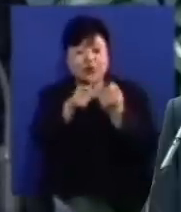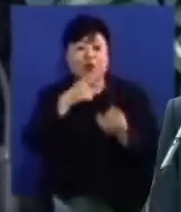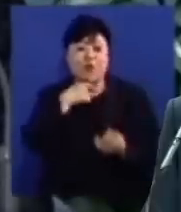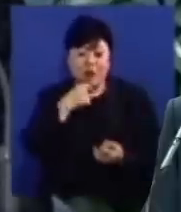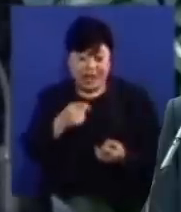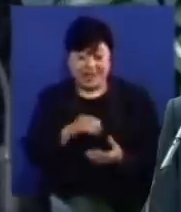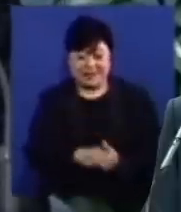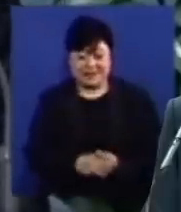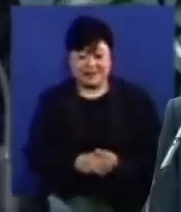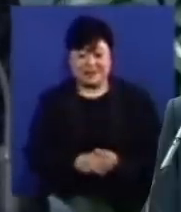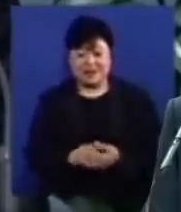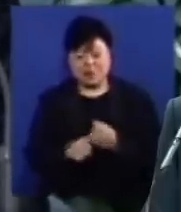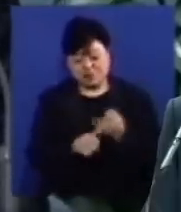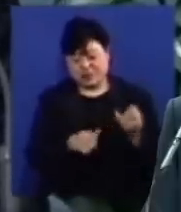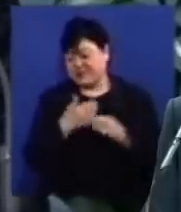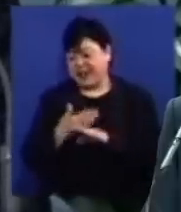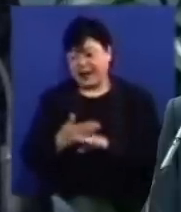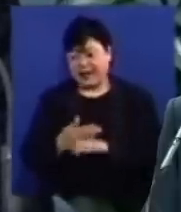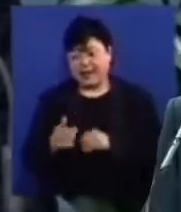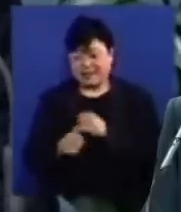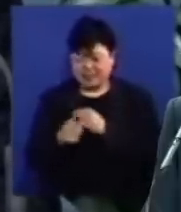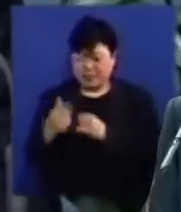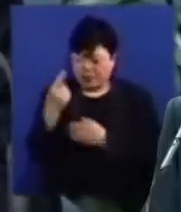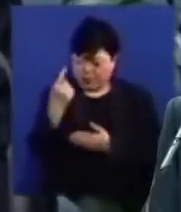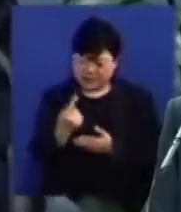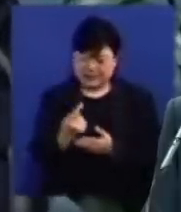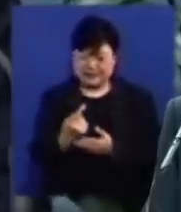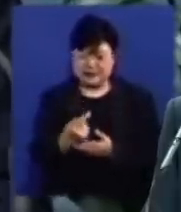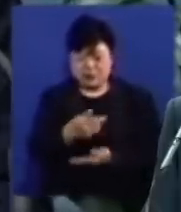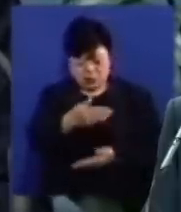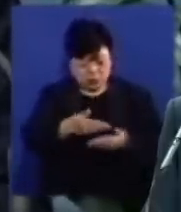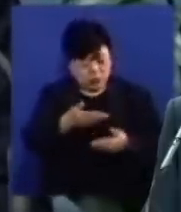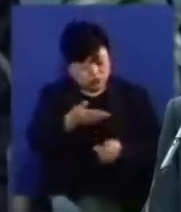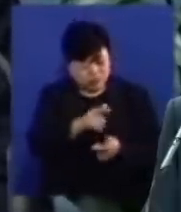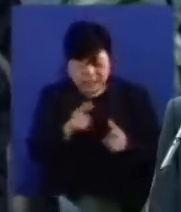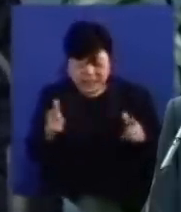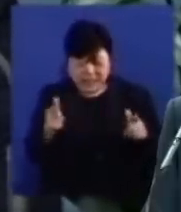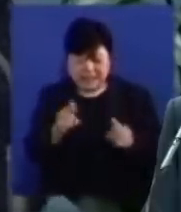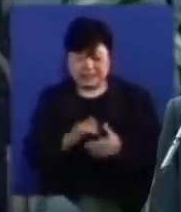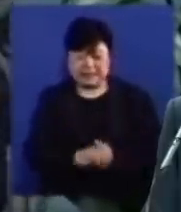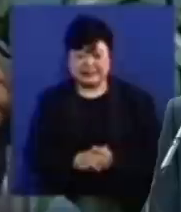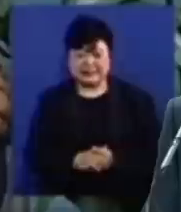그럴 수 있지만은 부인들은 남편이 와서 교제를 해줘야 되는 것이.